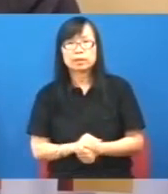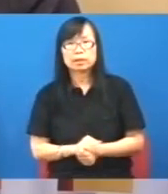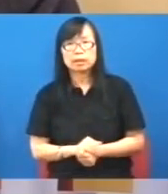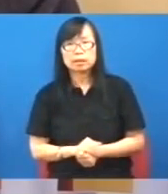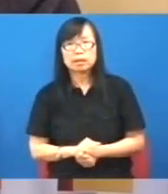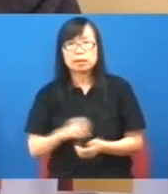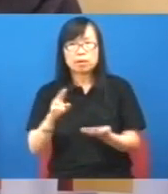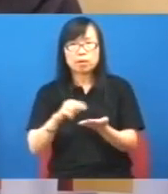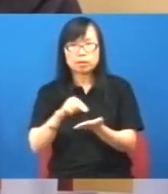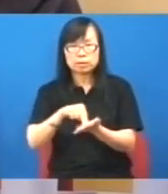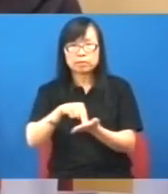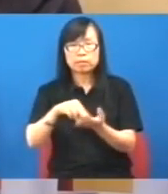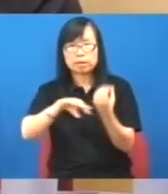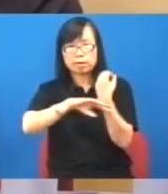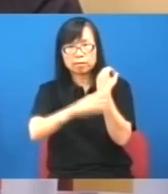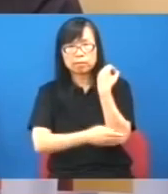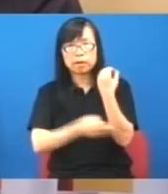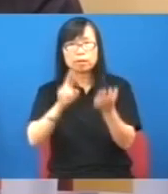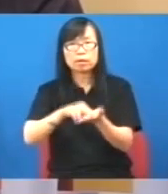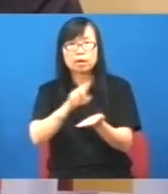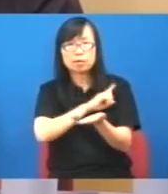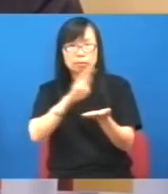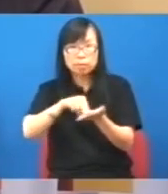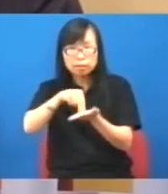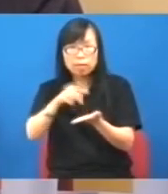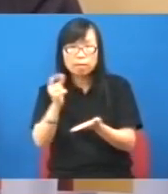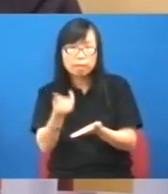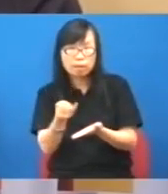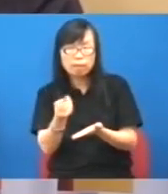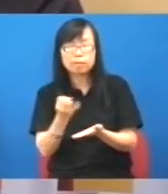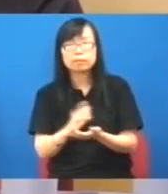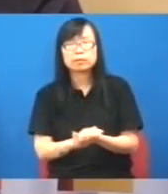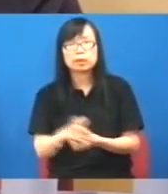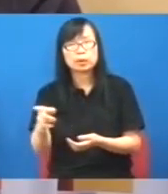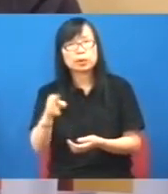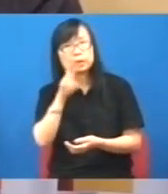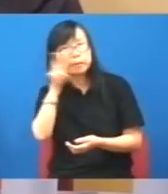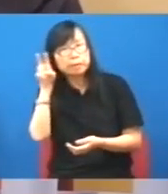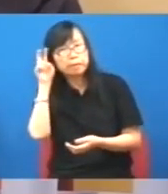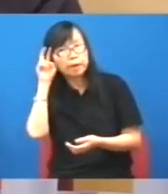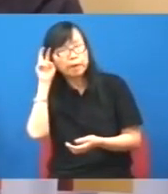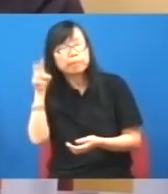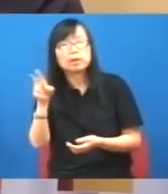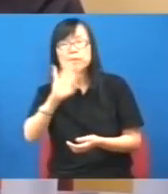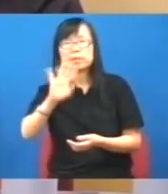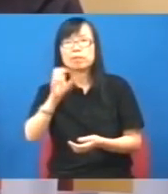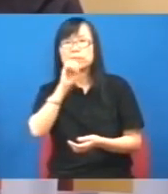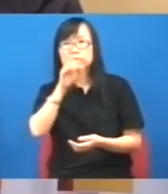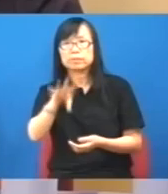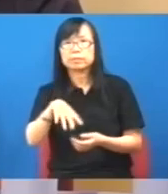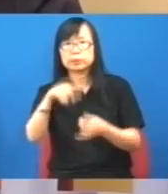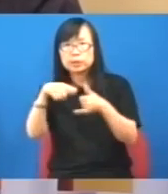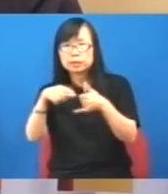司法獨立咧？佢覺得唔係啊嘛。我覺得呢個觀點都係啱嘅，其實都唔係，即係佢個觀點就係話。我而家唔係講緊每一件案啊